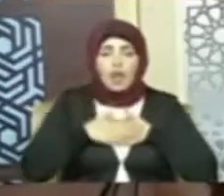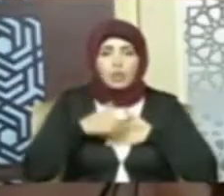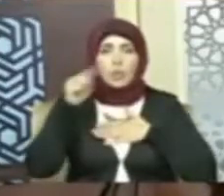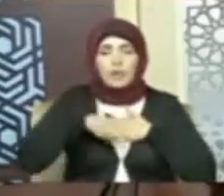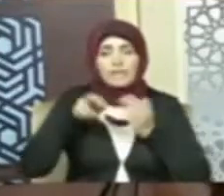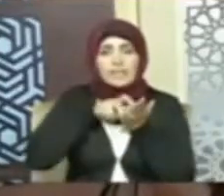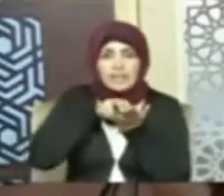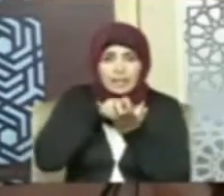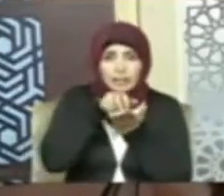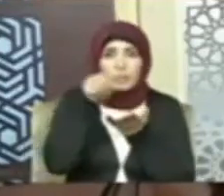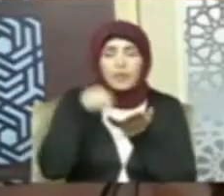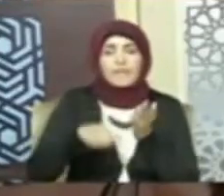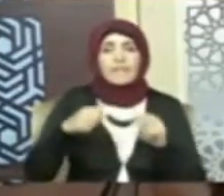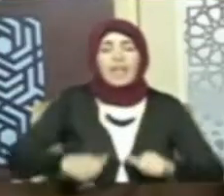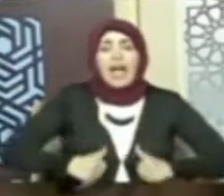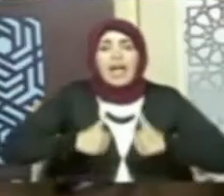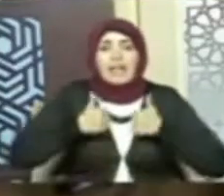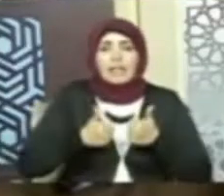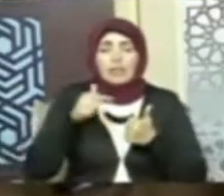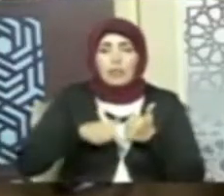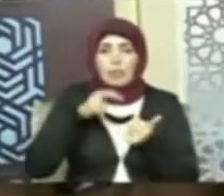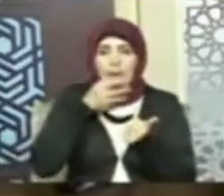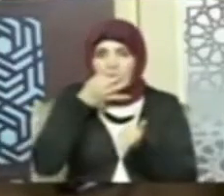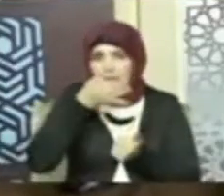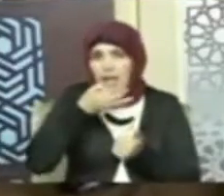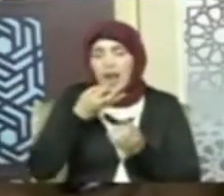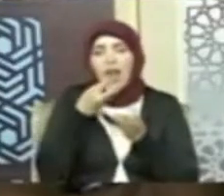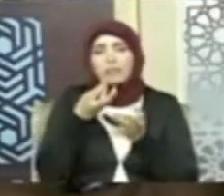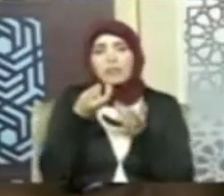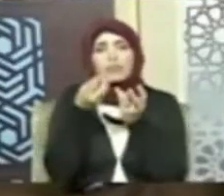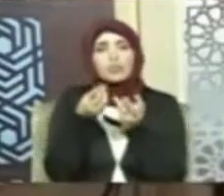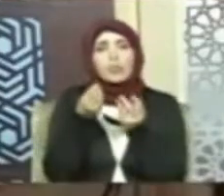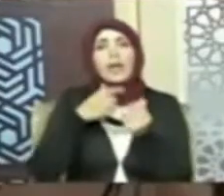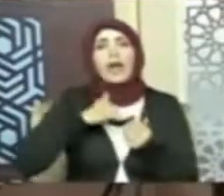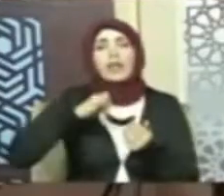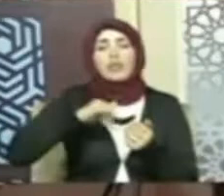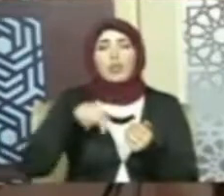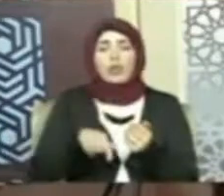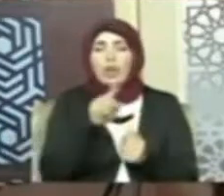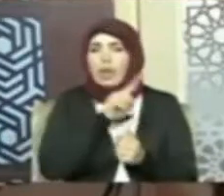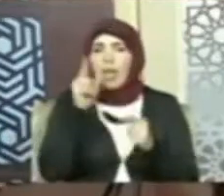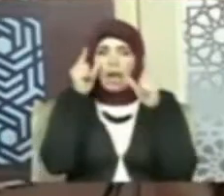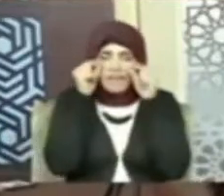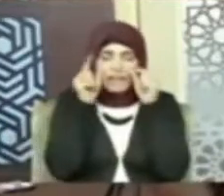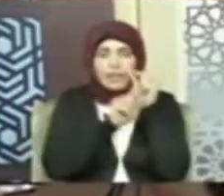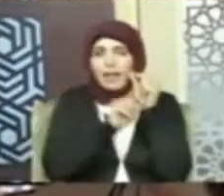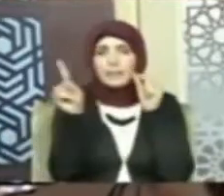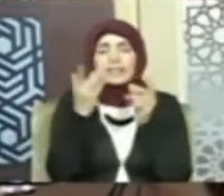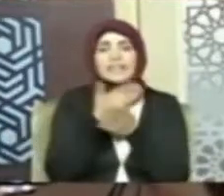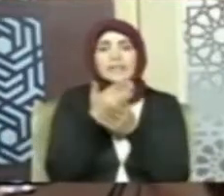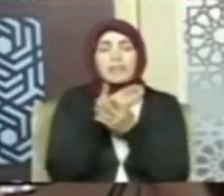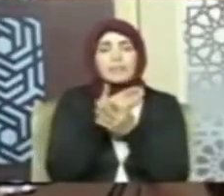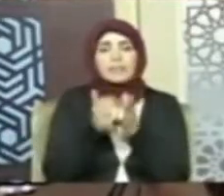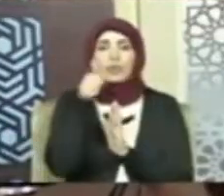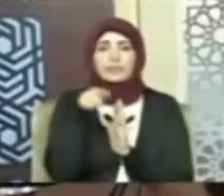سعيكم وفي حياتكم، ولا تغفلوا عنه طرفة عين لعلكم